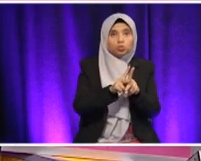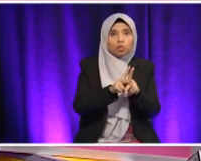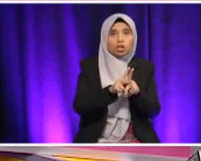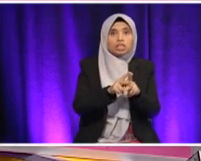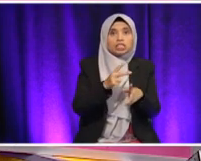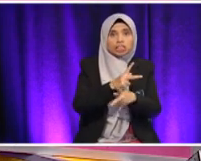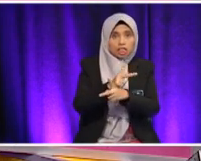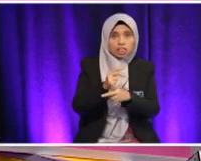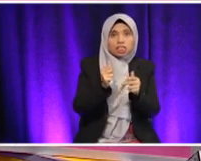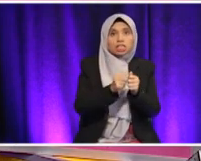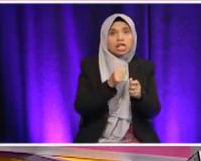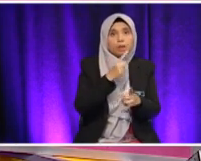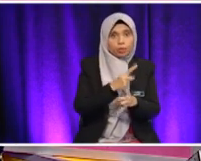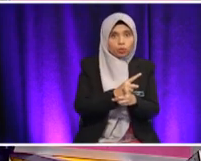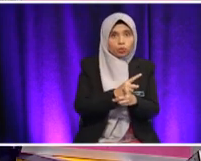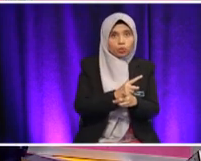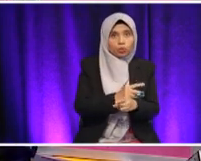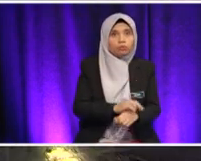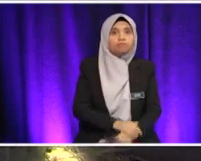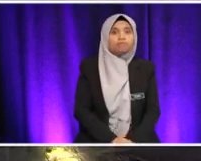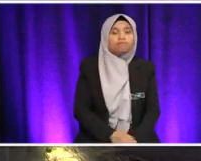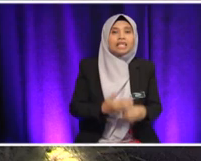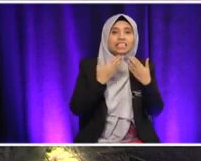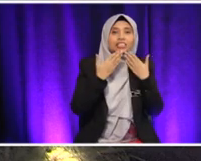kaidah yang betul oke